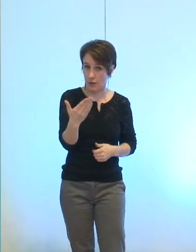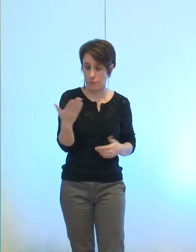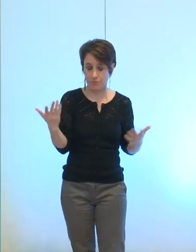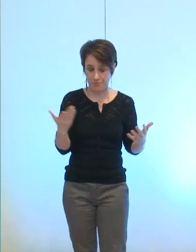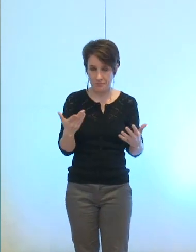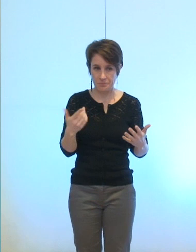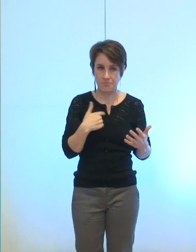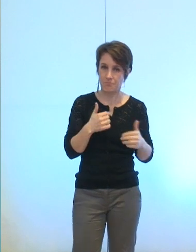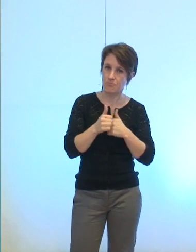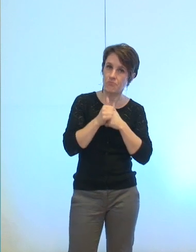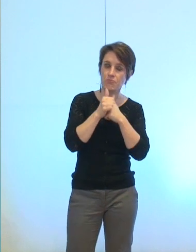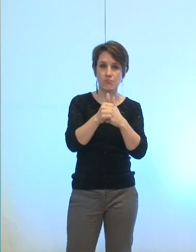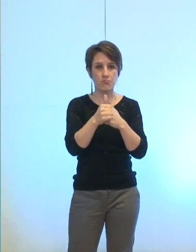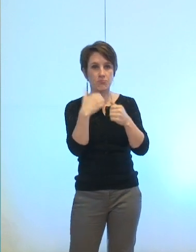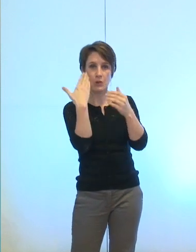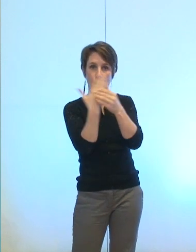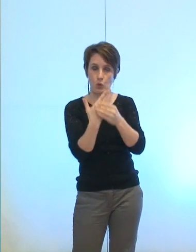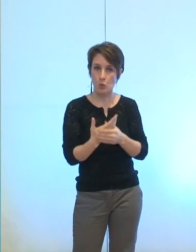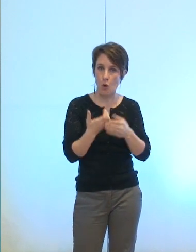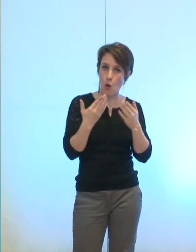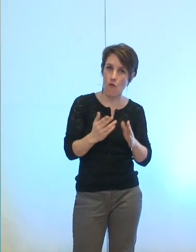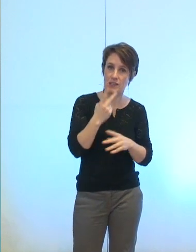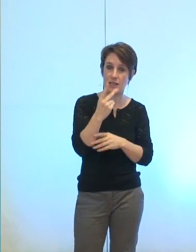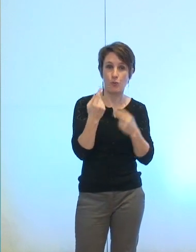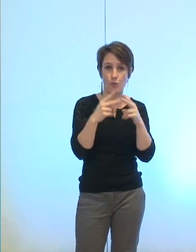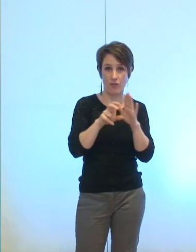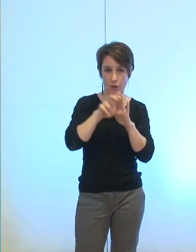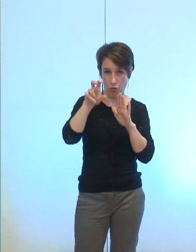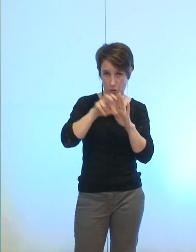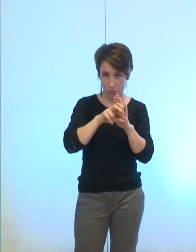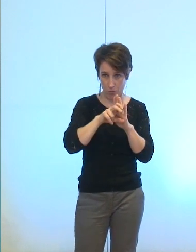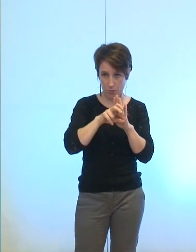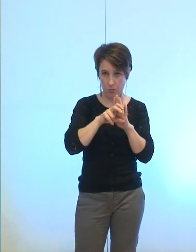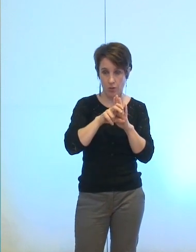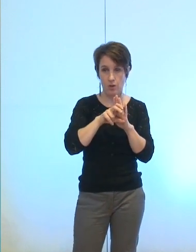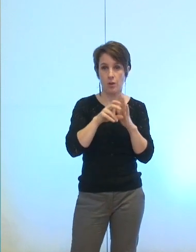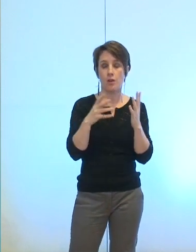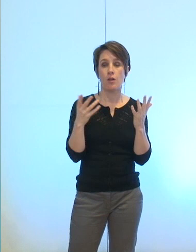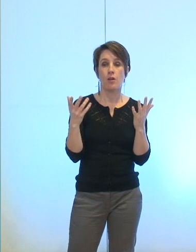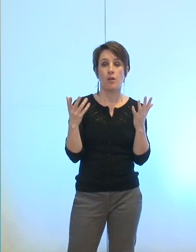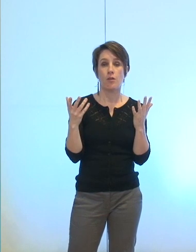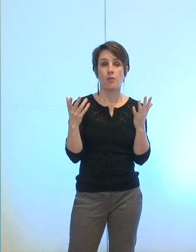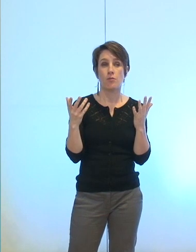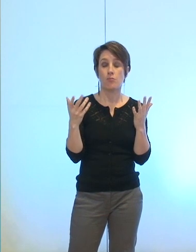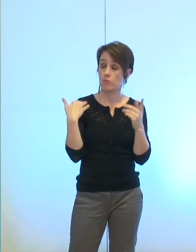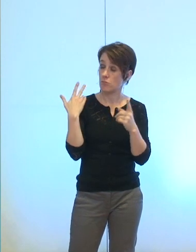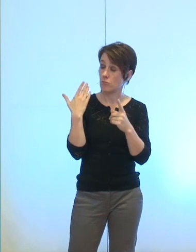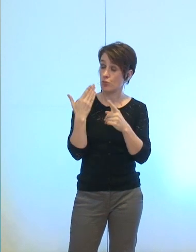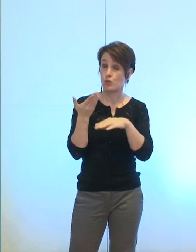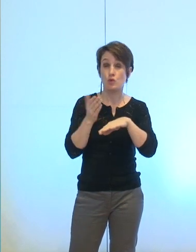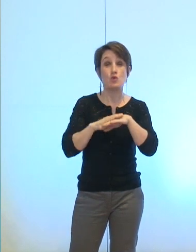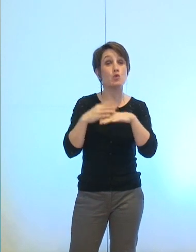les documents officiels de la ville de Grenoble sur les 19 dernières